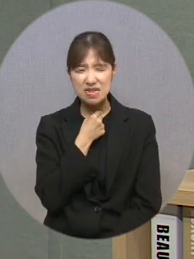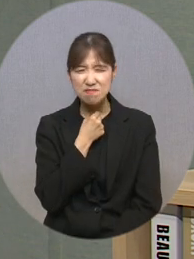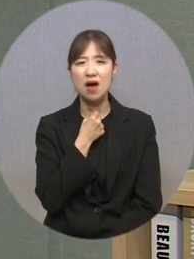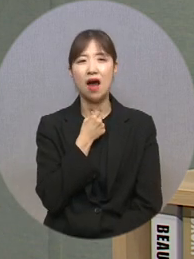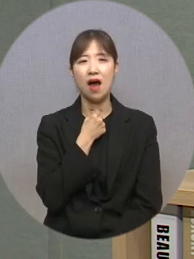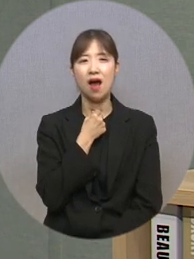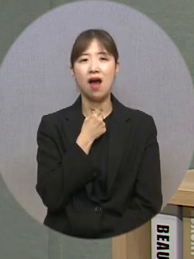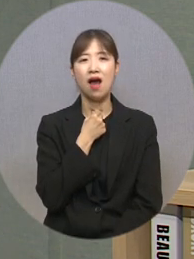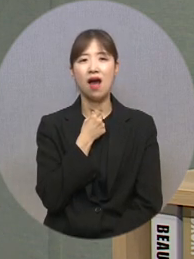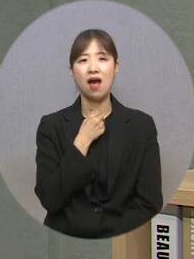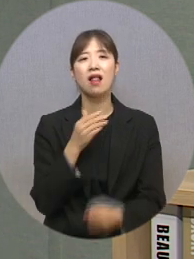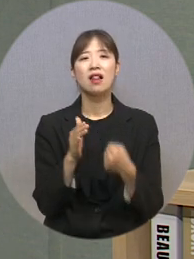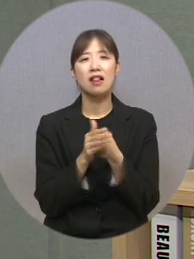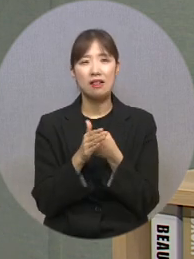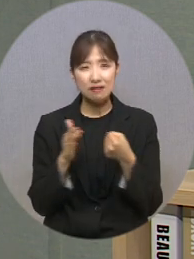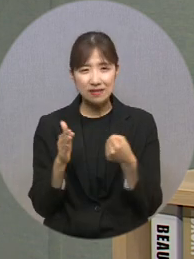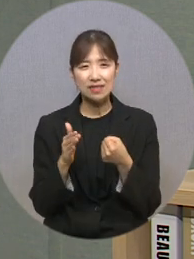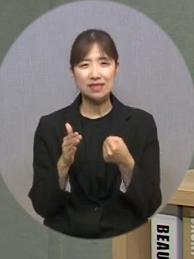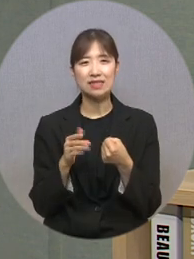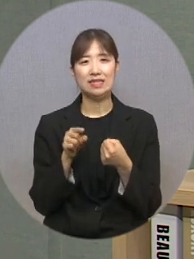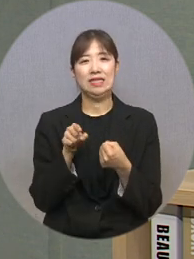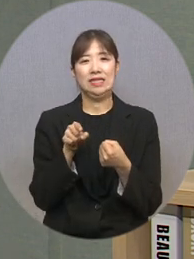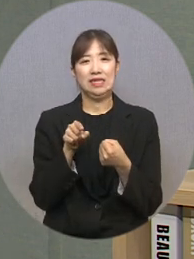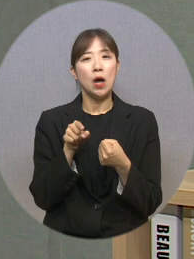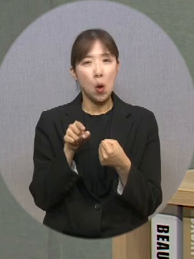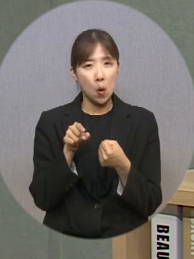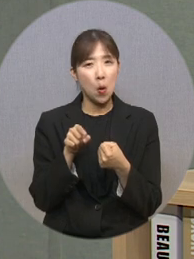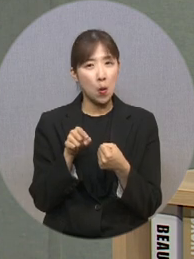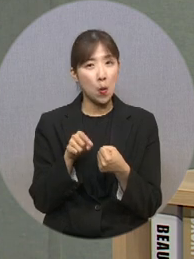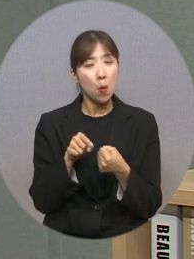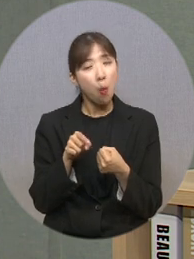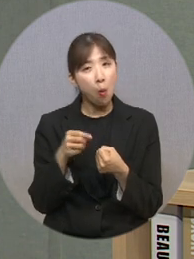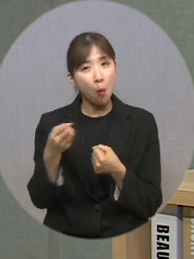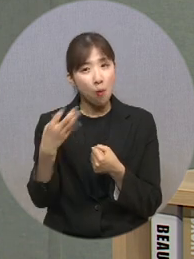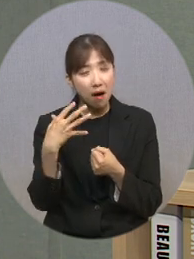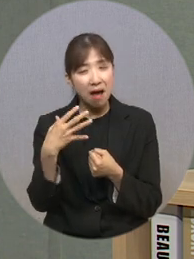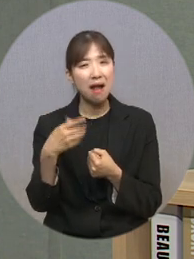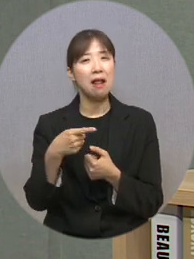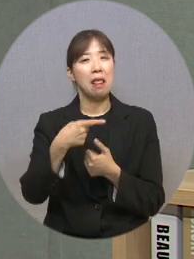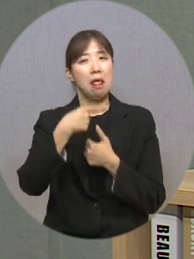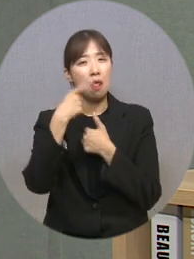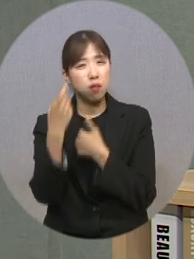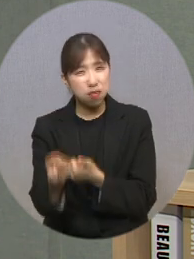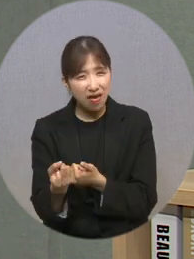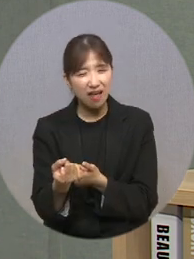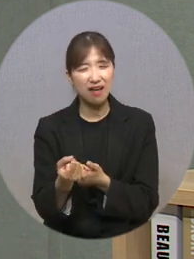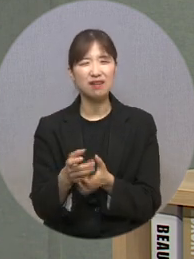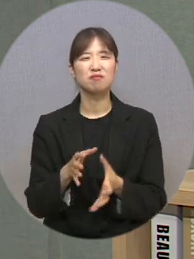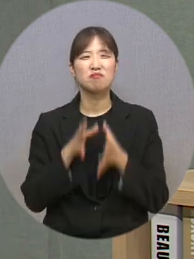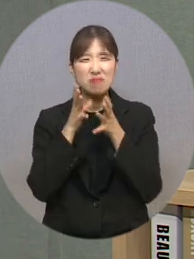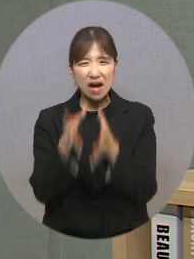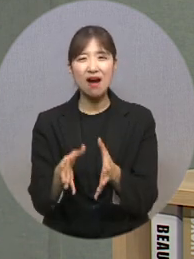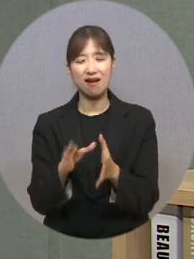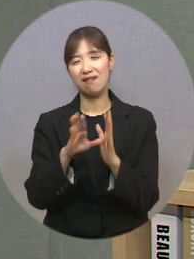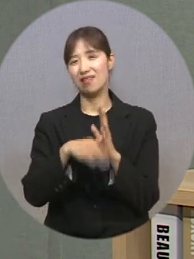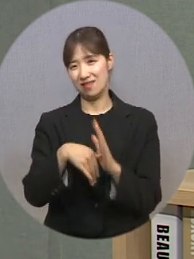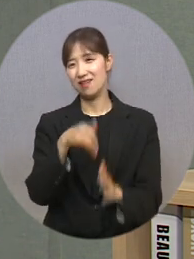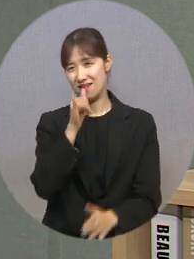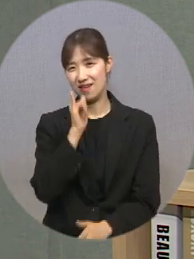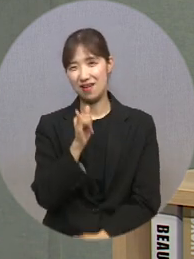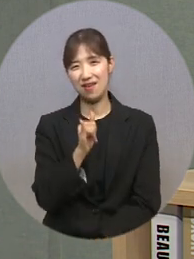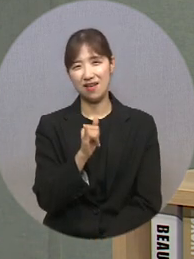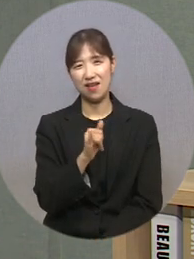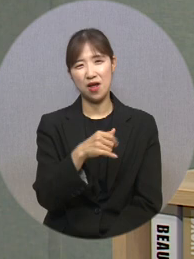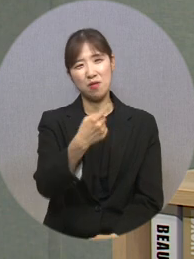불구하고 더 좀 돈을 많이 확보해보고 싶은 그런 재산 탐욕 때문에 예, 예, 예. 또 사기를 당하는 경우